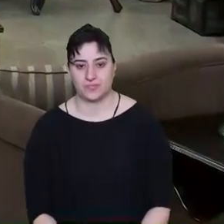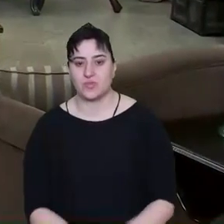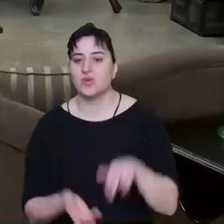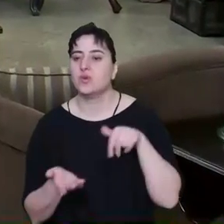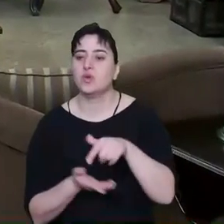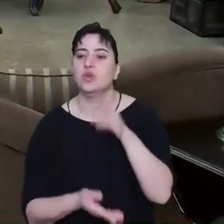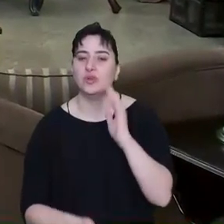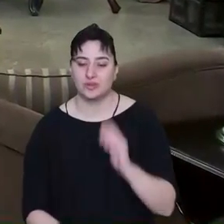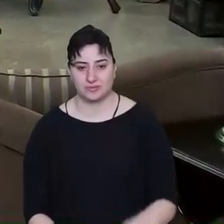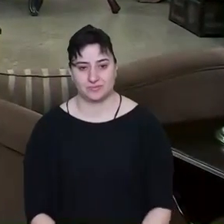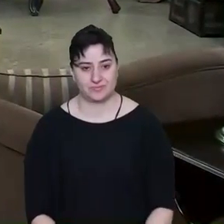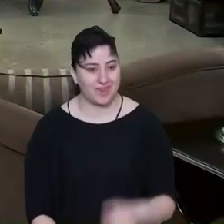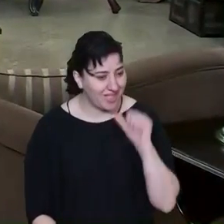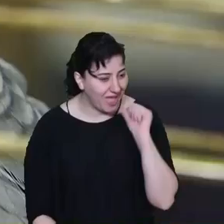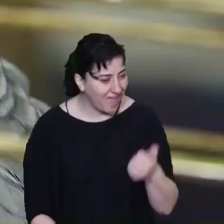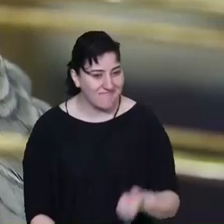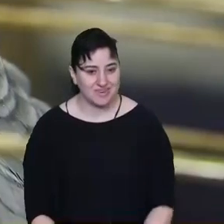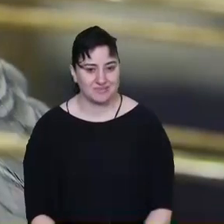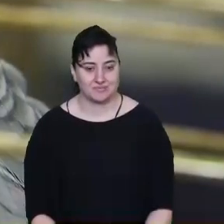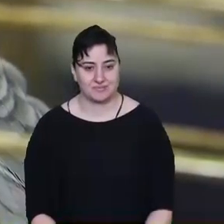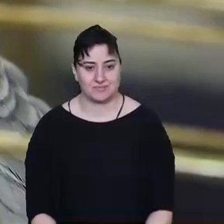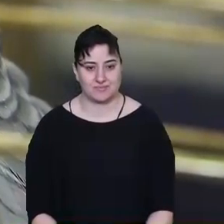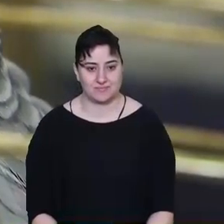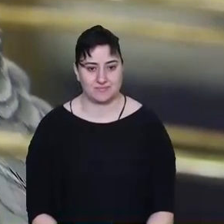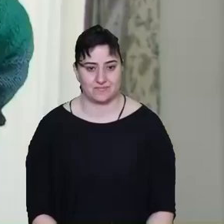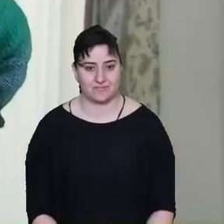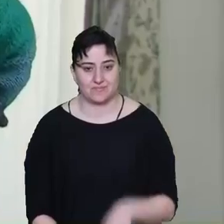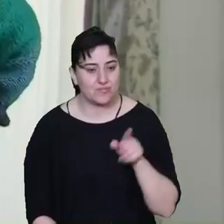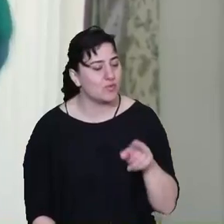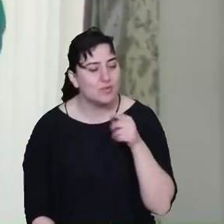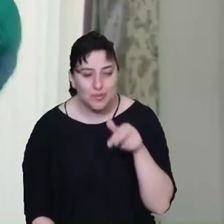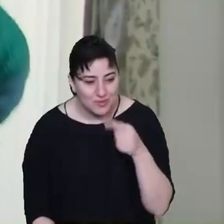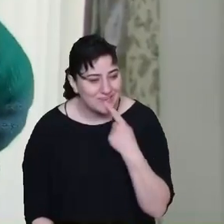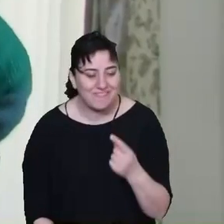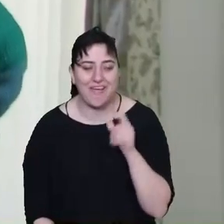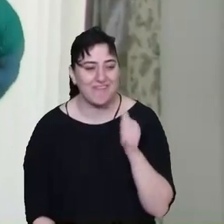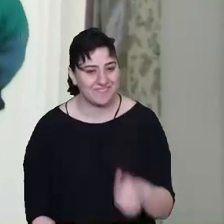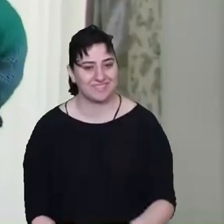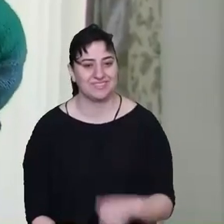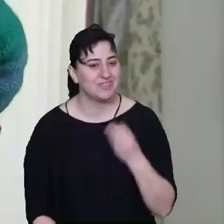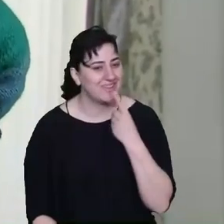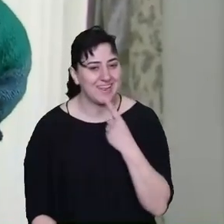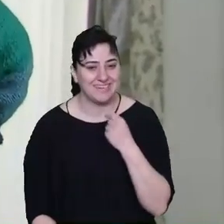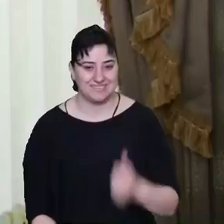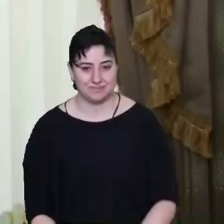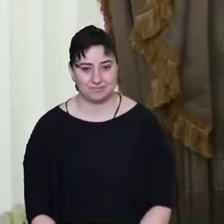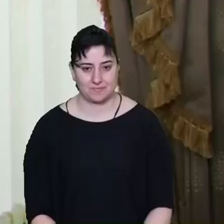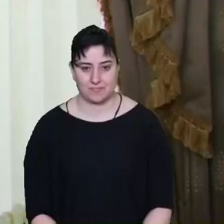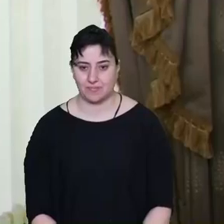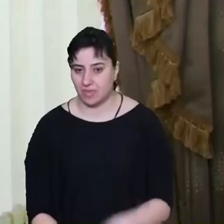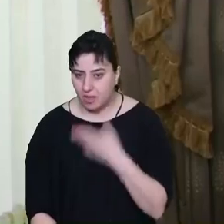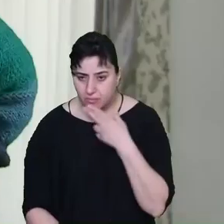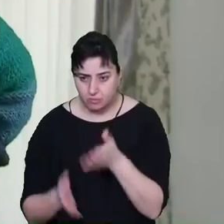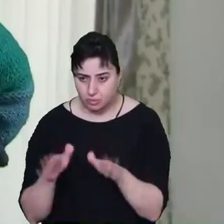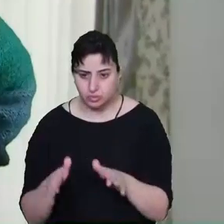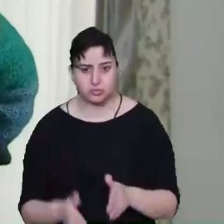Yürü. Aferin lan sana. Yürü diyeyim, ağzım yerim besin. Aferin sana. Ne tatlı bir şeysin sen böyle be. Abla kuş